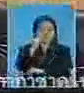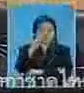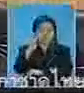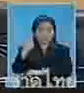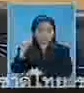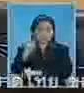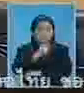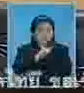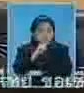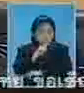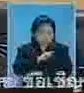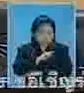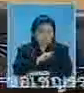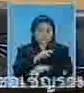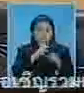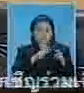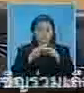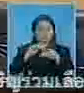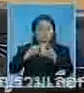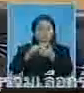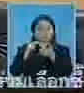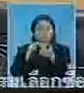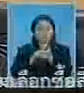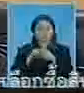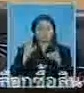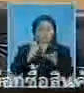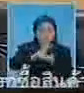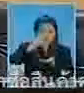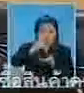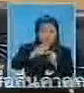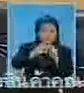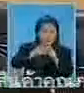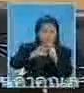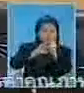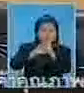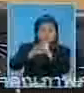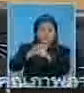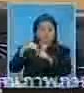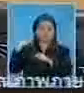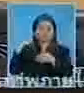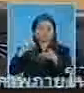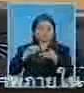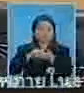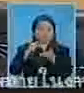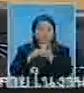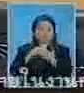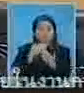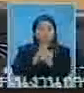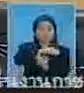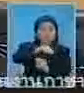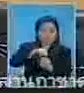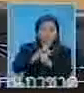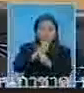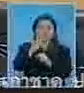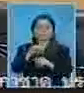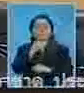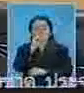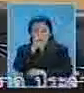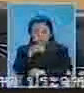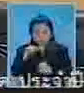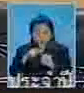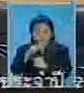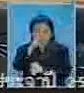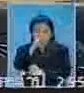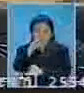นั้นถือเป็นการโกงท้องถิ่นในการกระจายงบประมาณผมขออนุญาตเรียนนะครับว่าท้องถิ่นมีหน้าที่ในการดู